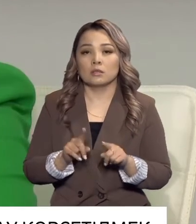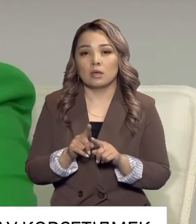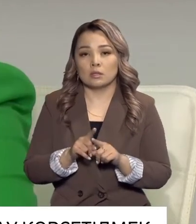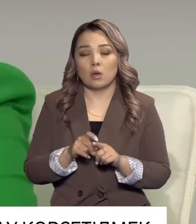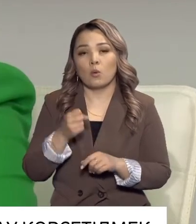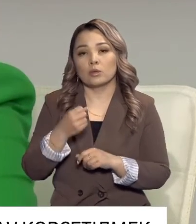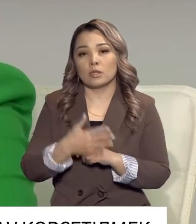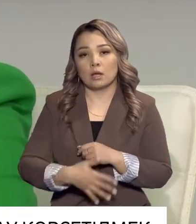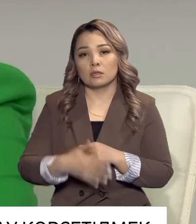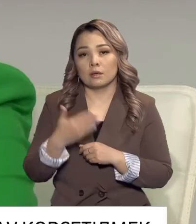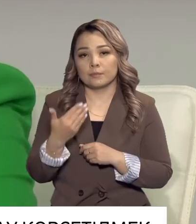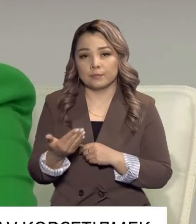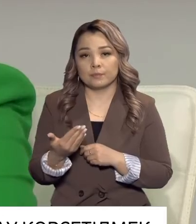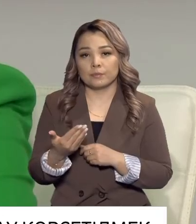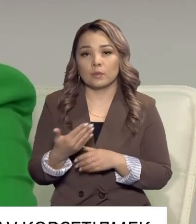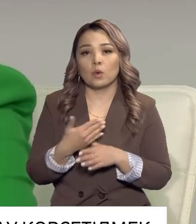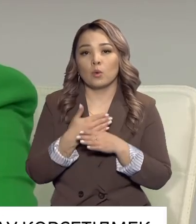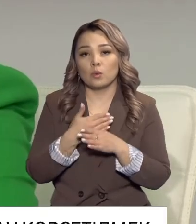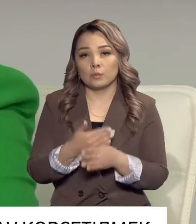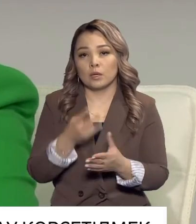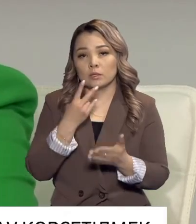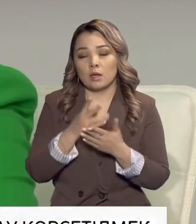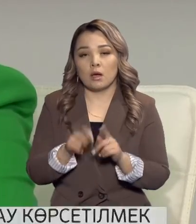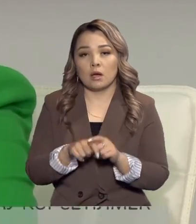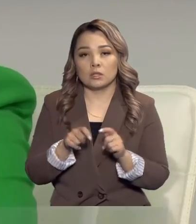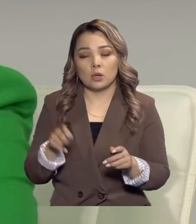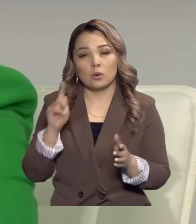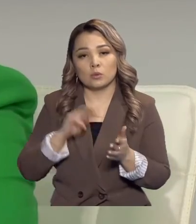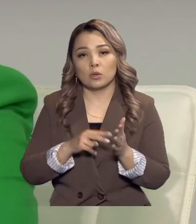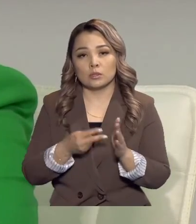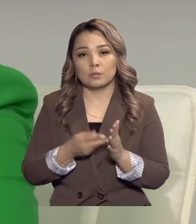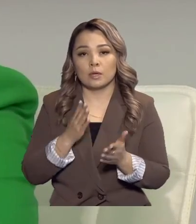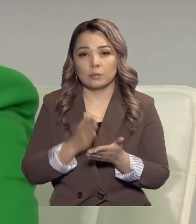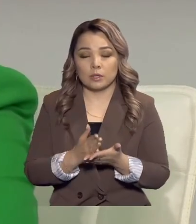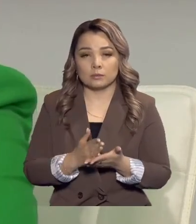қамтатын орталықтар көмектесіп ашсақ па деп жоспарлап отырмыз.